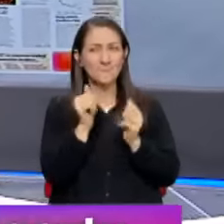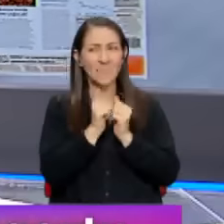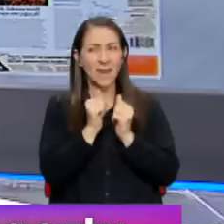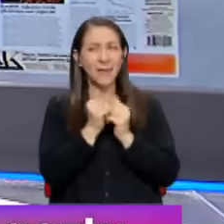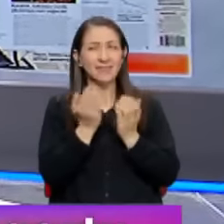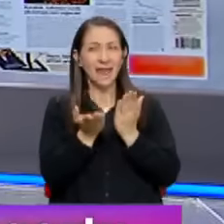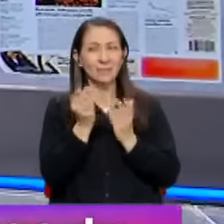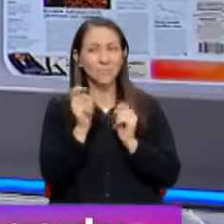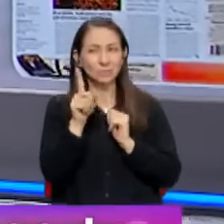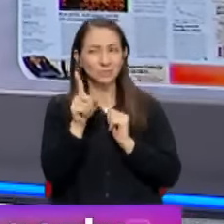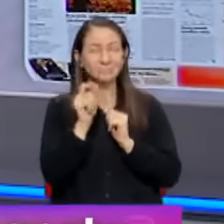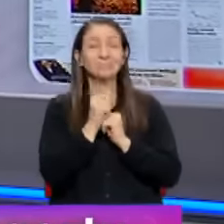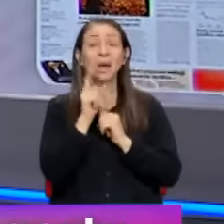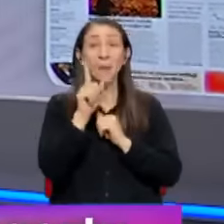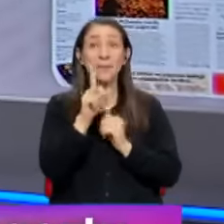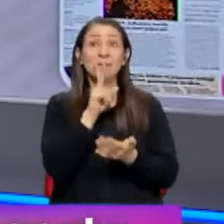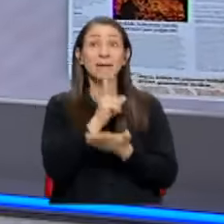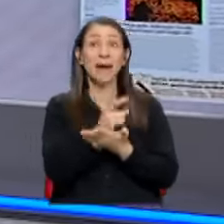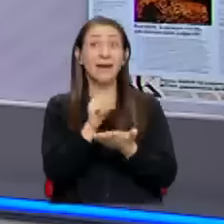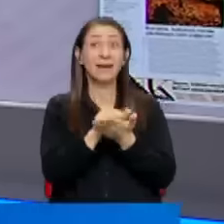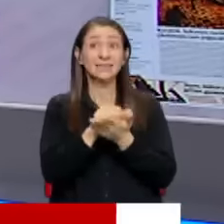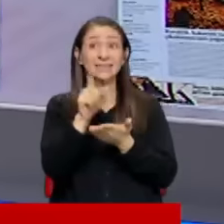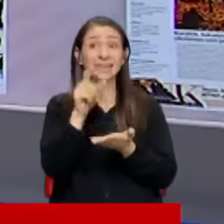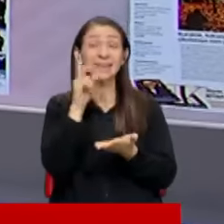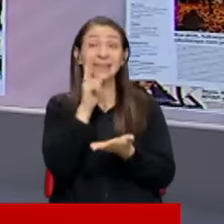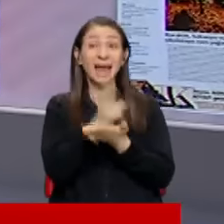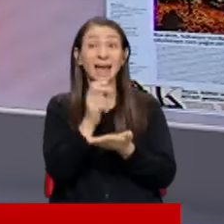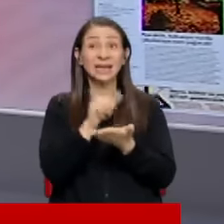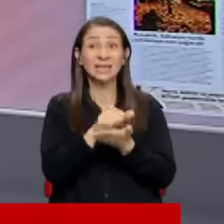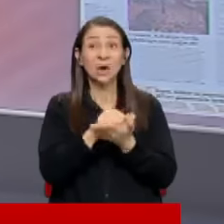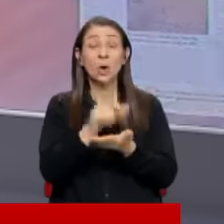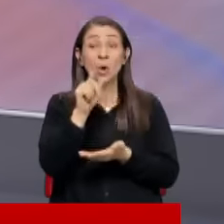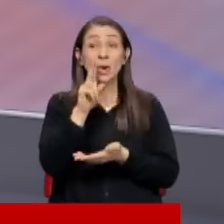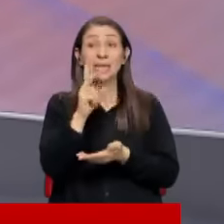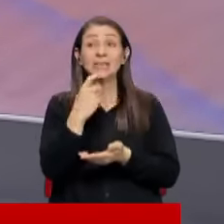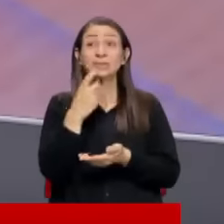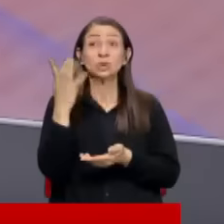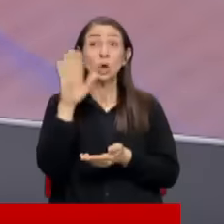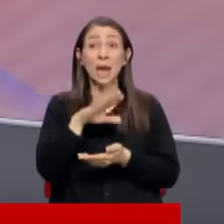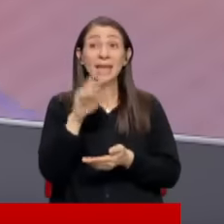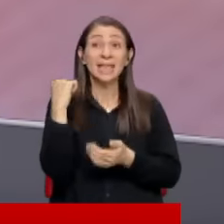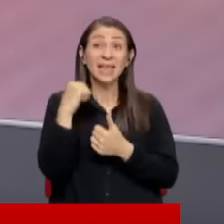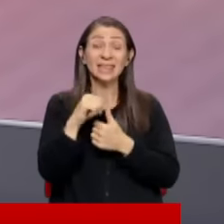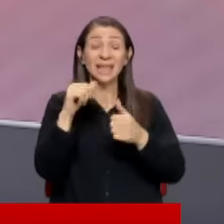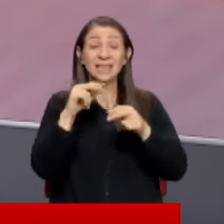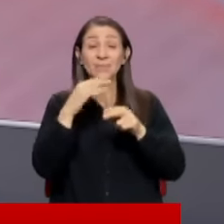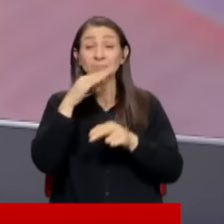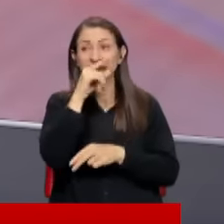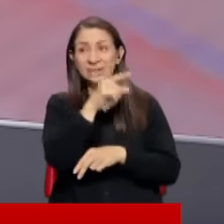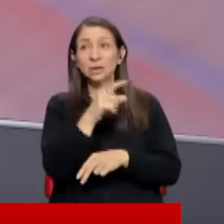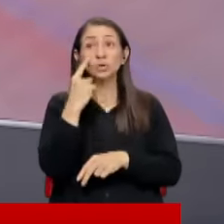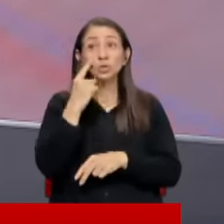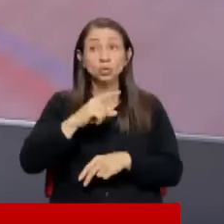birlikte değerlendirelim. Ama Karar Gazetesi, Karar Gazetesi'nde 12 yıl sonra yeniden Kahire, Cumhurbaşkanı Erdoğan'ın